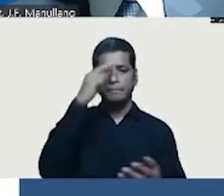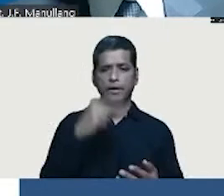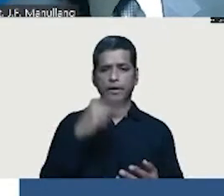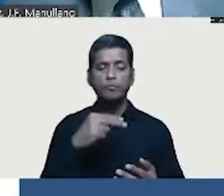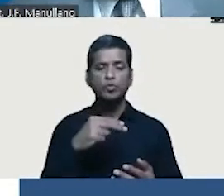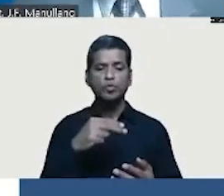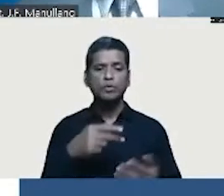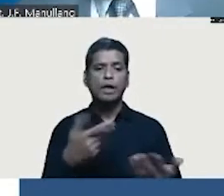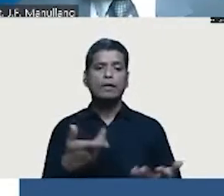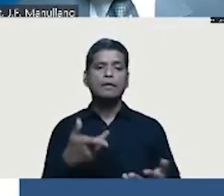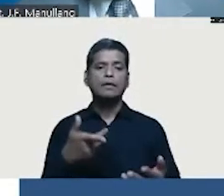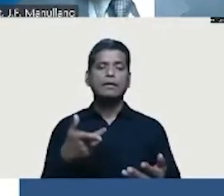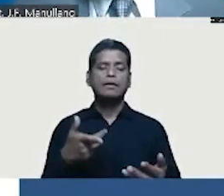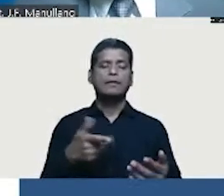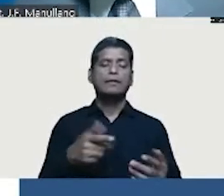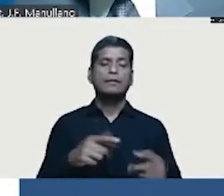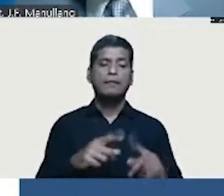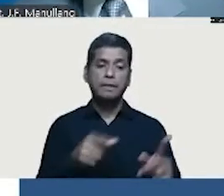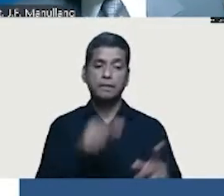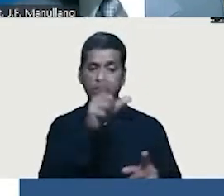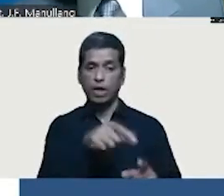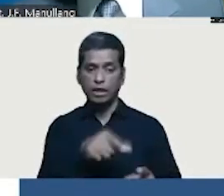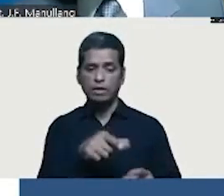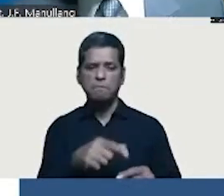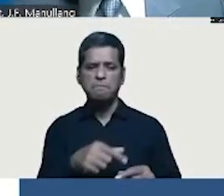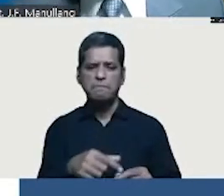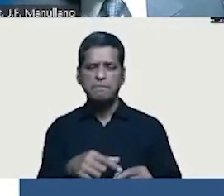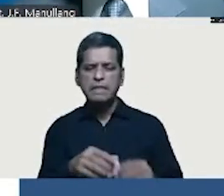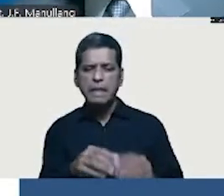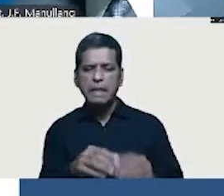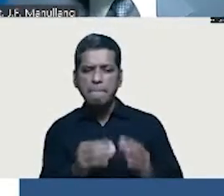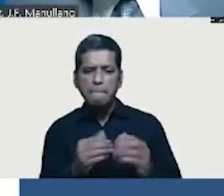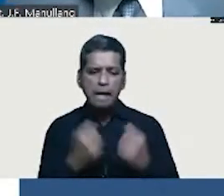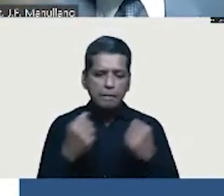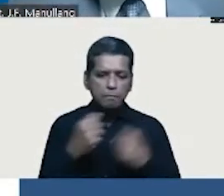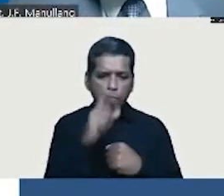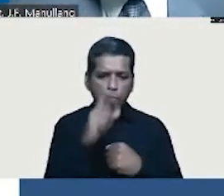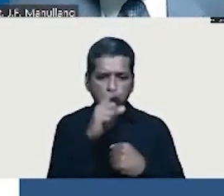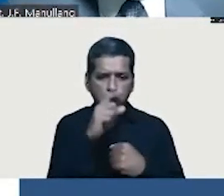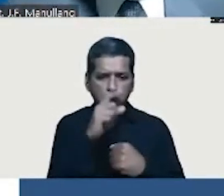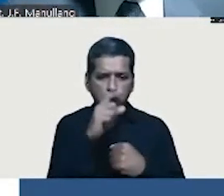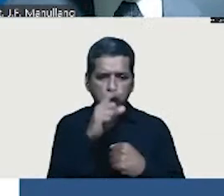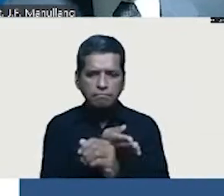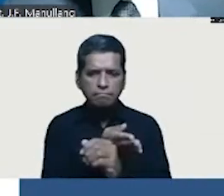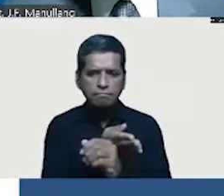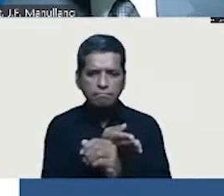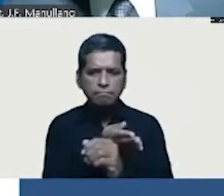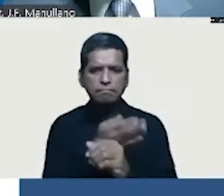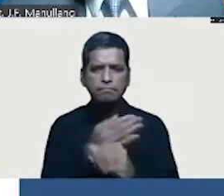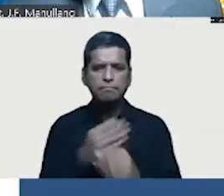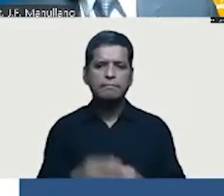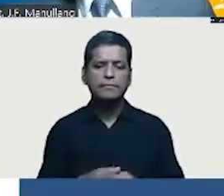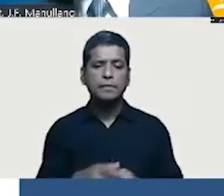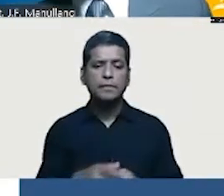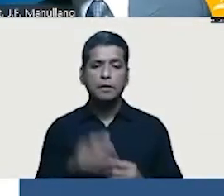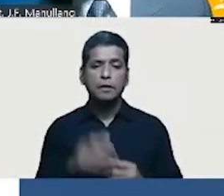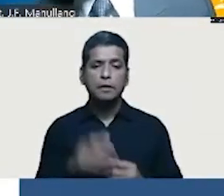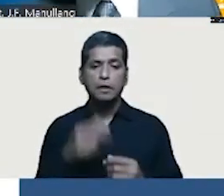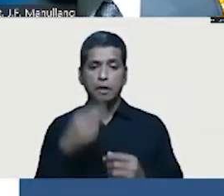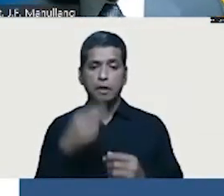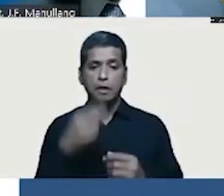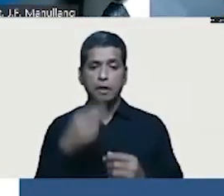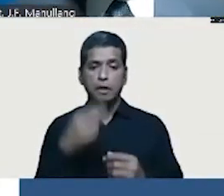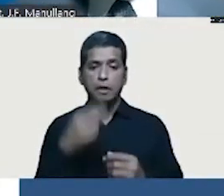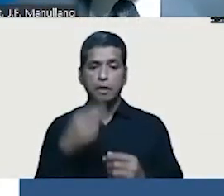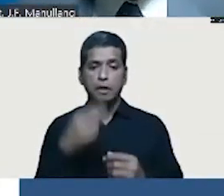sama seperti Malaikat ada meledak perang ada Malaikat jahat mereka Jadi itu menyamar seperti untuk menyembunyikan